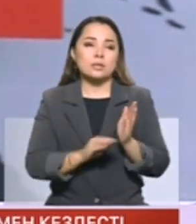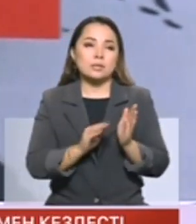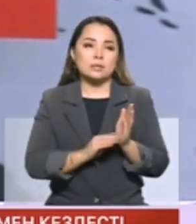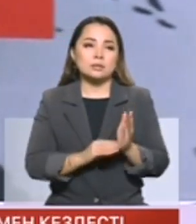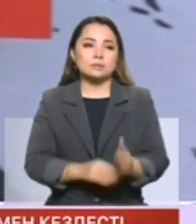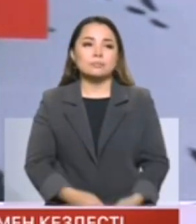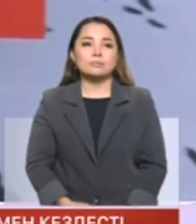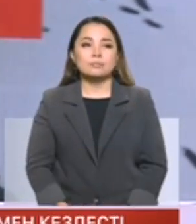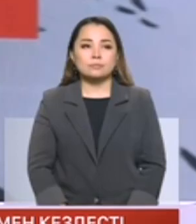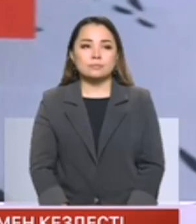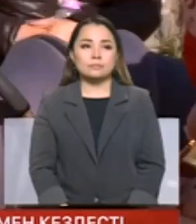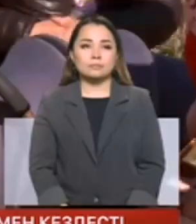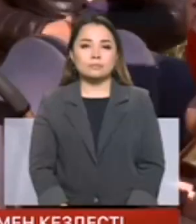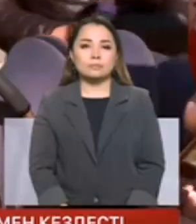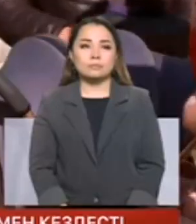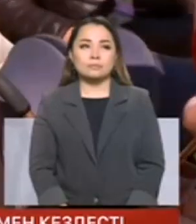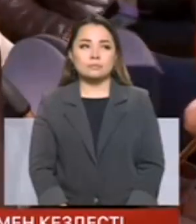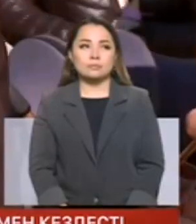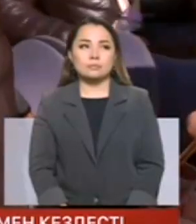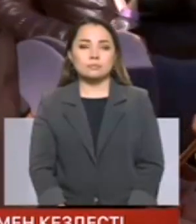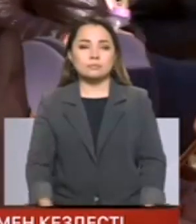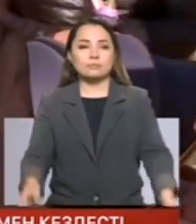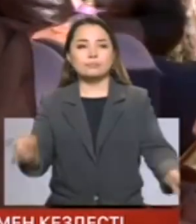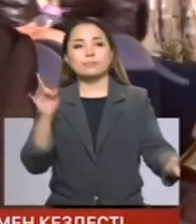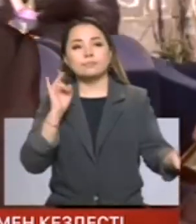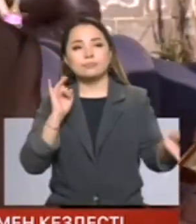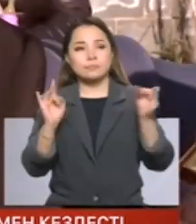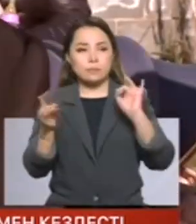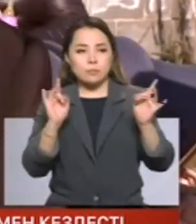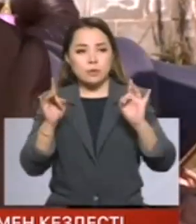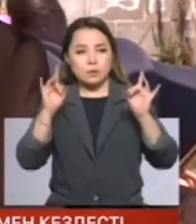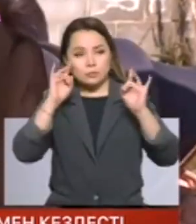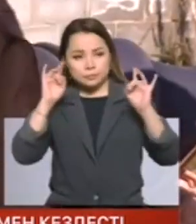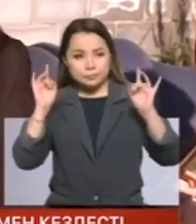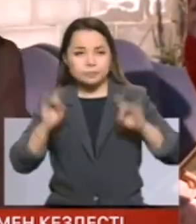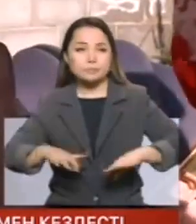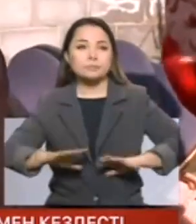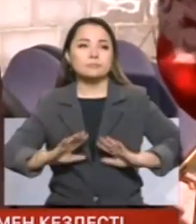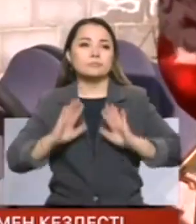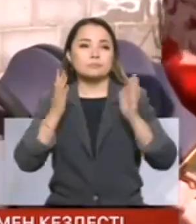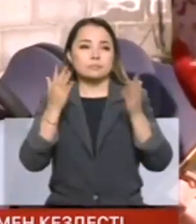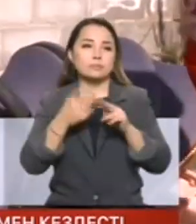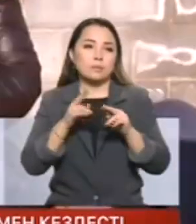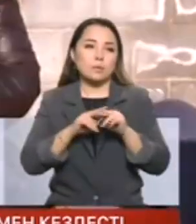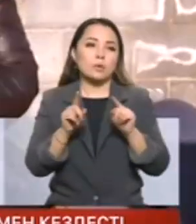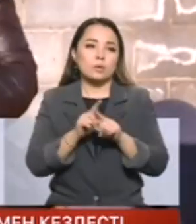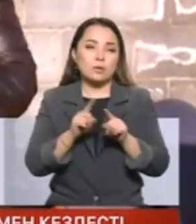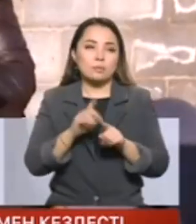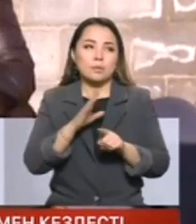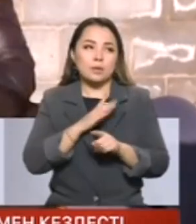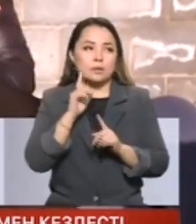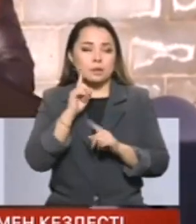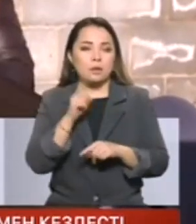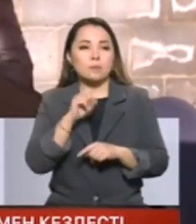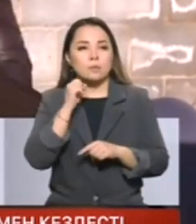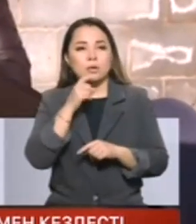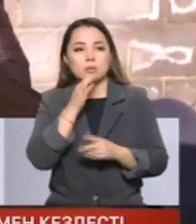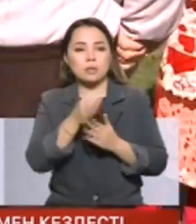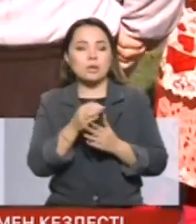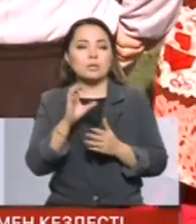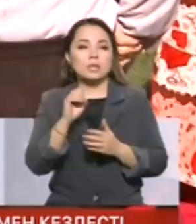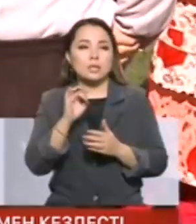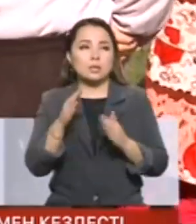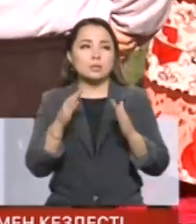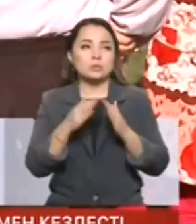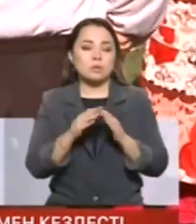анықтады. Тарс ете түсті. Сон не болып қалды, не болып қалды деп жан-жаққа қарап еді, бірақ кішкене ол апа-апа сиырға қалған үй атылып кетті